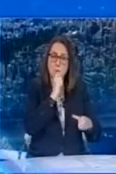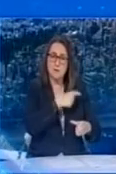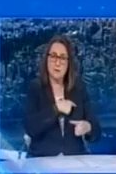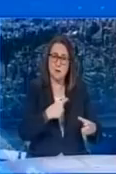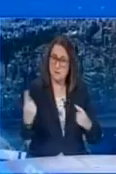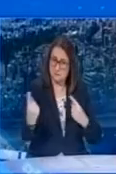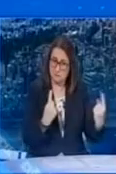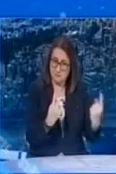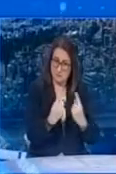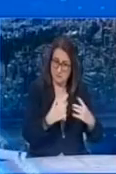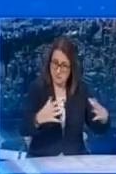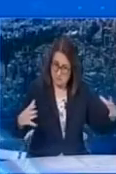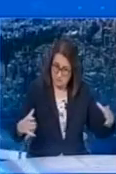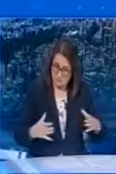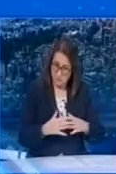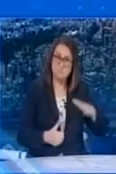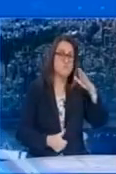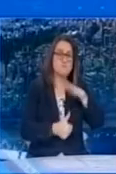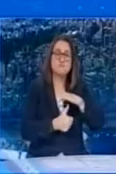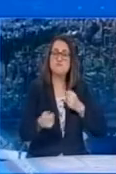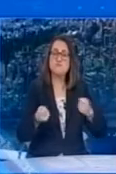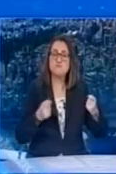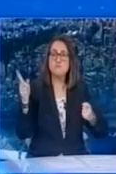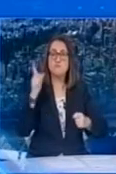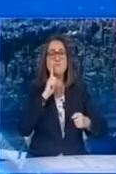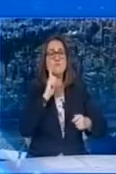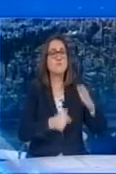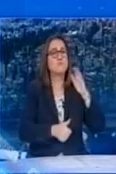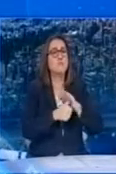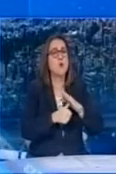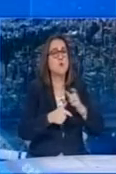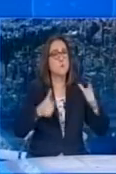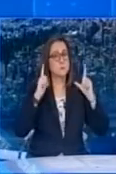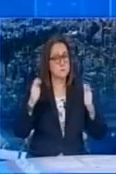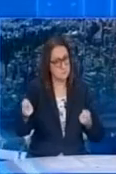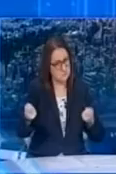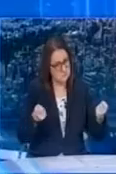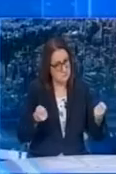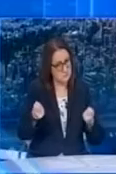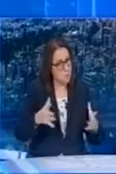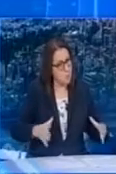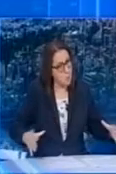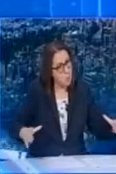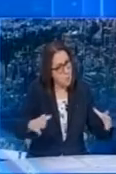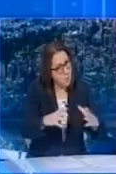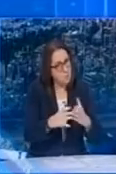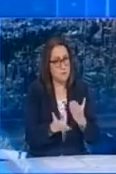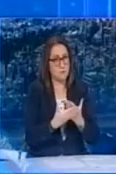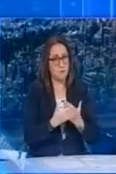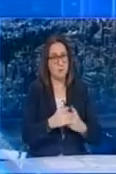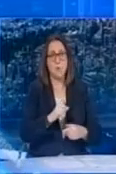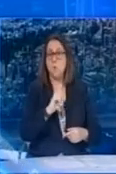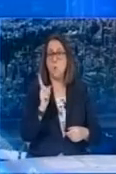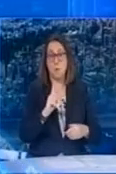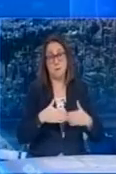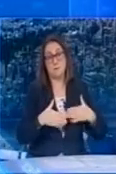να ζητήσει τη βοήθεια όλων μας. Όχι όμως να συνεχίζει την προπαγάνδα, ενώ είναι αυτός που μας έριξε στο χείλος